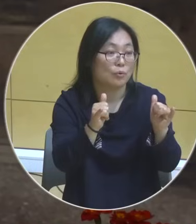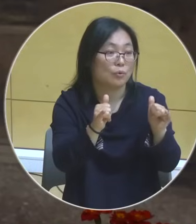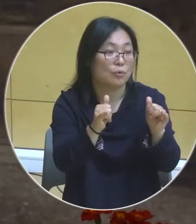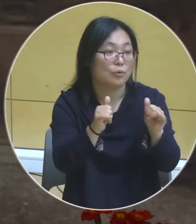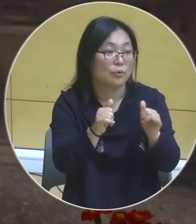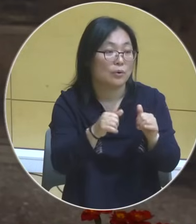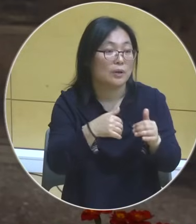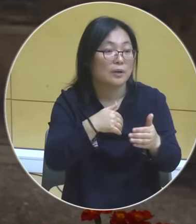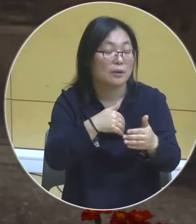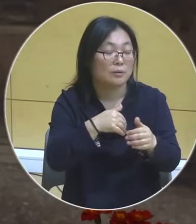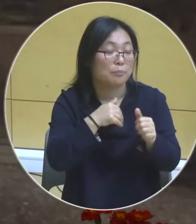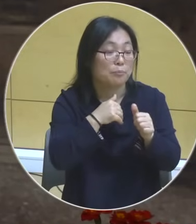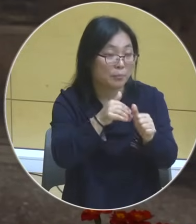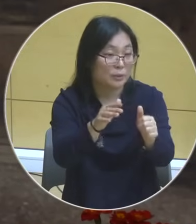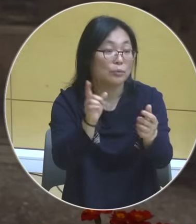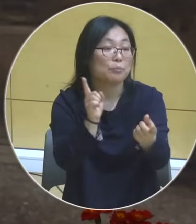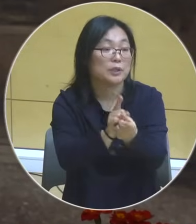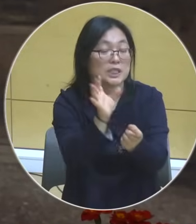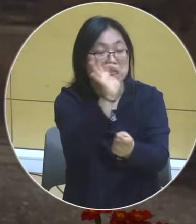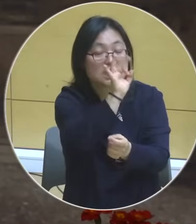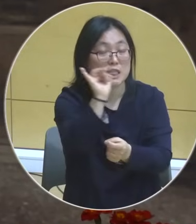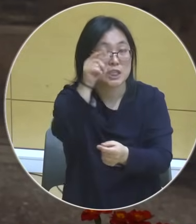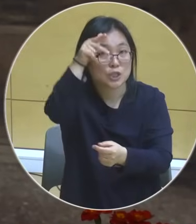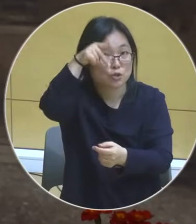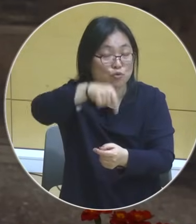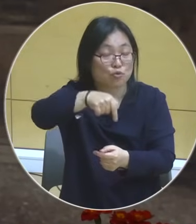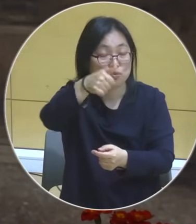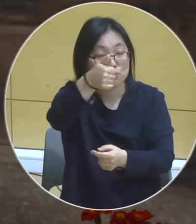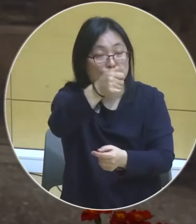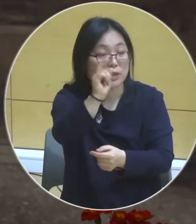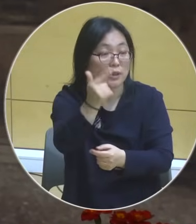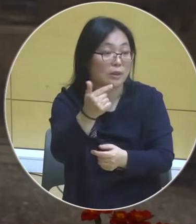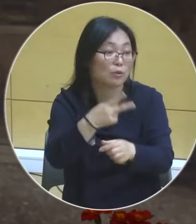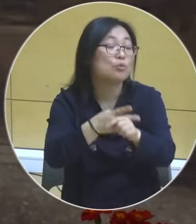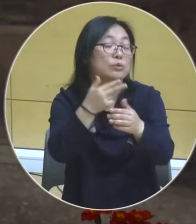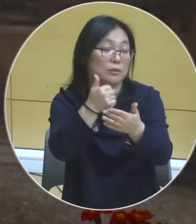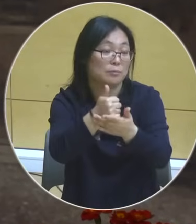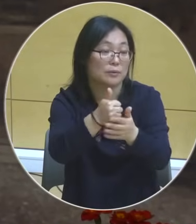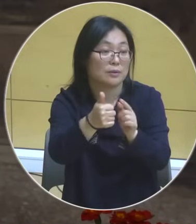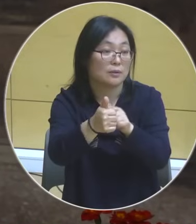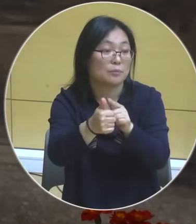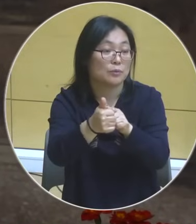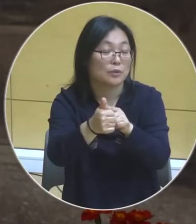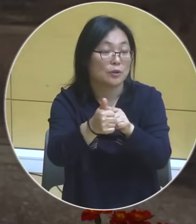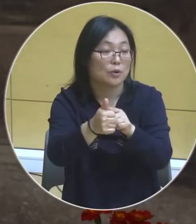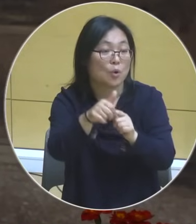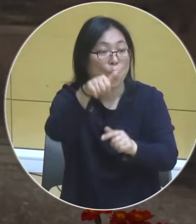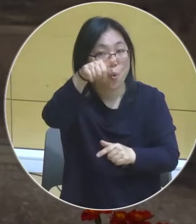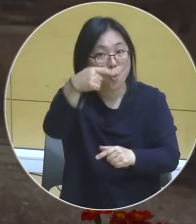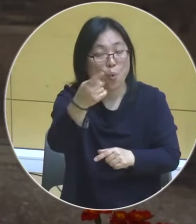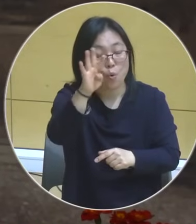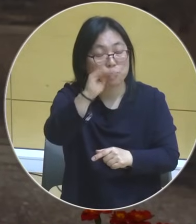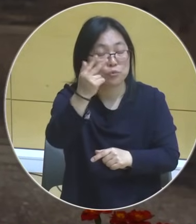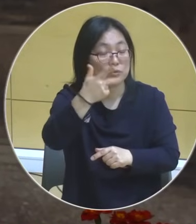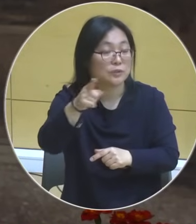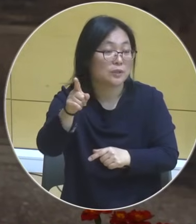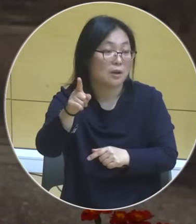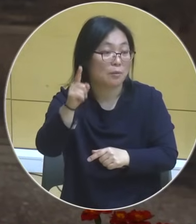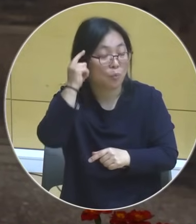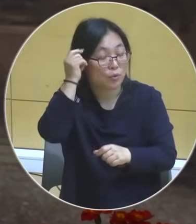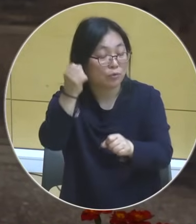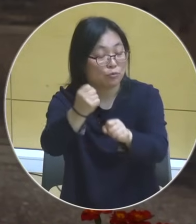지원한, 파송받은 이규환 교수님이라는 분이 있었습니다. 이분은 우리나라 고분자화학의 권위자이기도